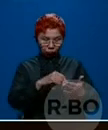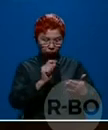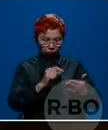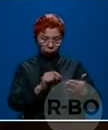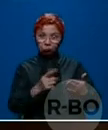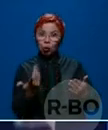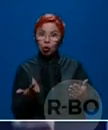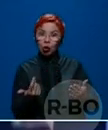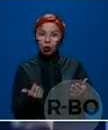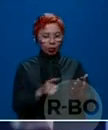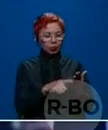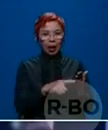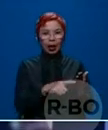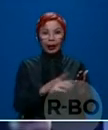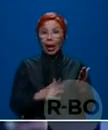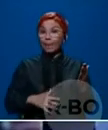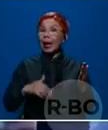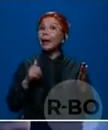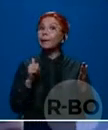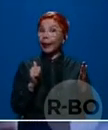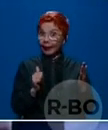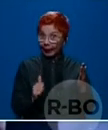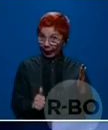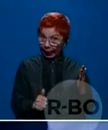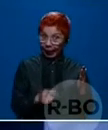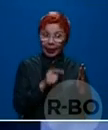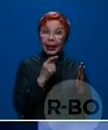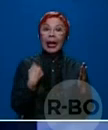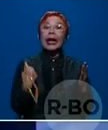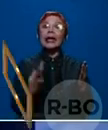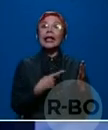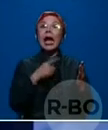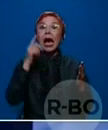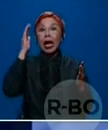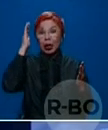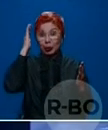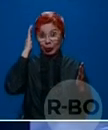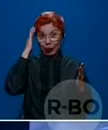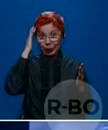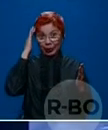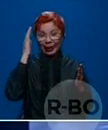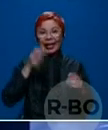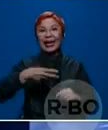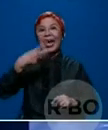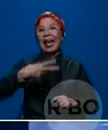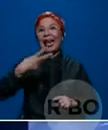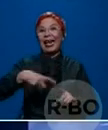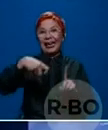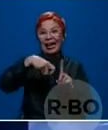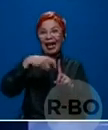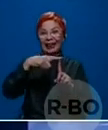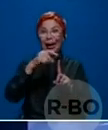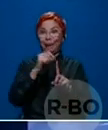yang paling penting lagi ini yang sering kali terjadi kita sekarang sudah punya elektronik KTP atau